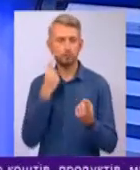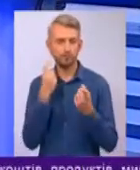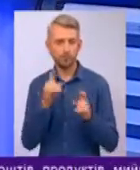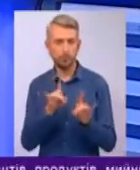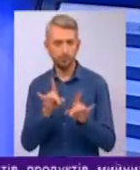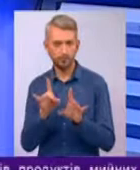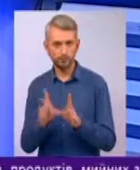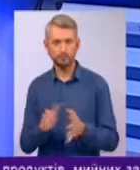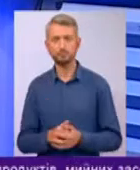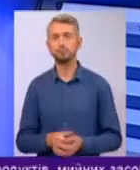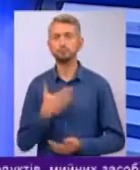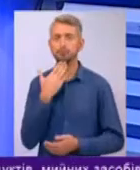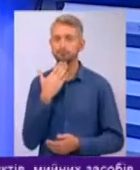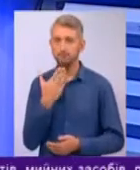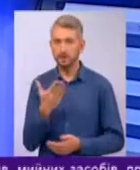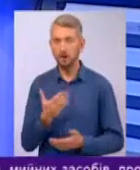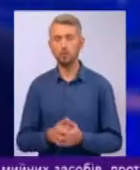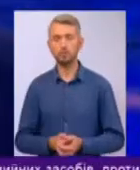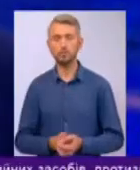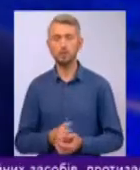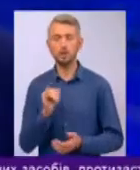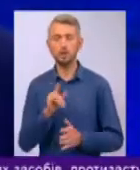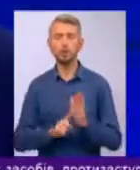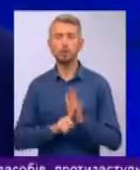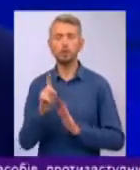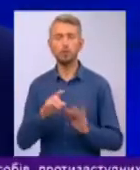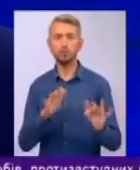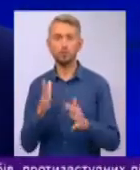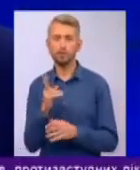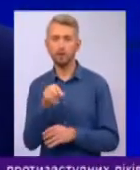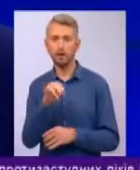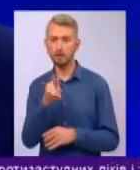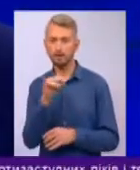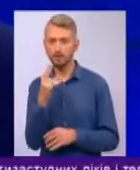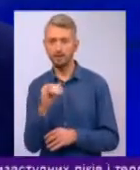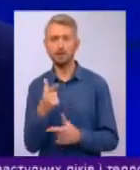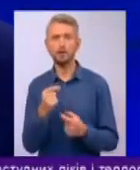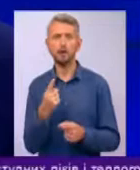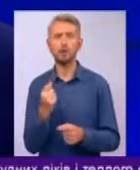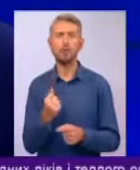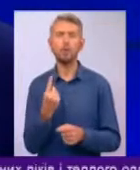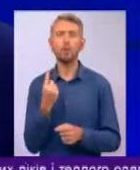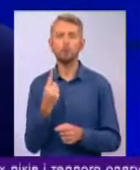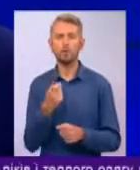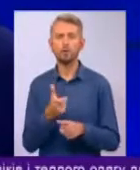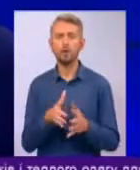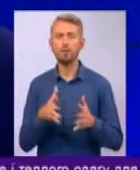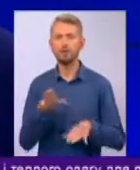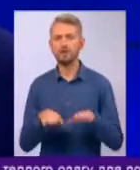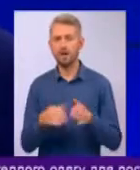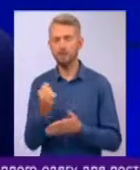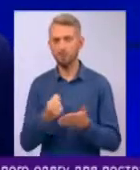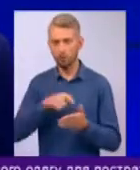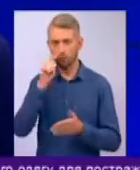Олексо, тобі слово. Дякую, Владиславе. Ну, власне, і розпочинаємо з подій у Калинівці, де на одному з найбільших складів зброї в Україні вчора